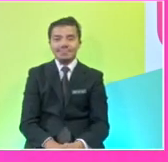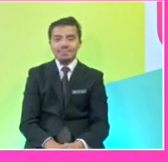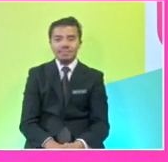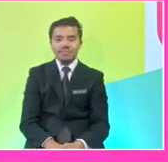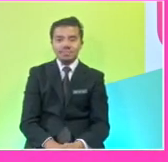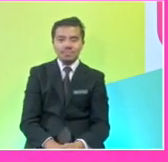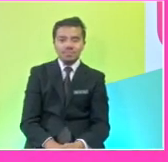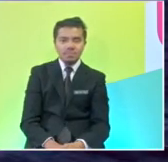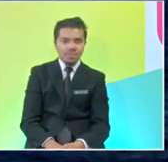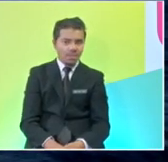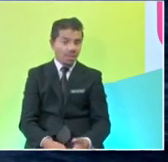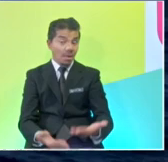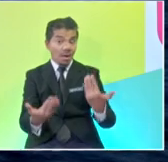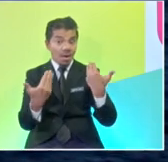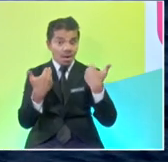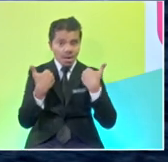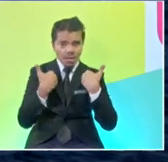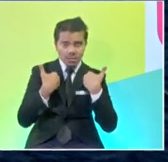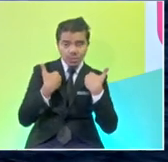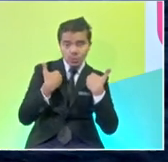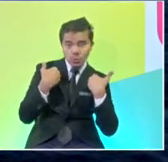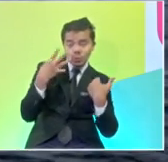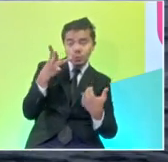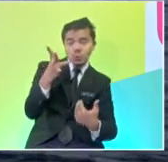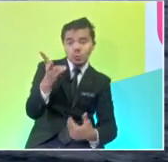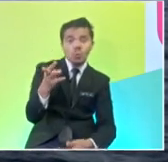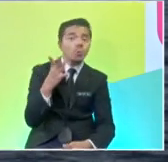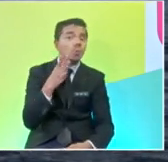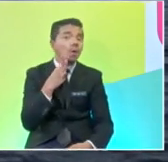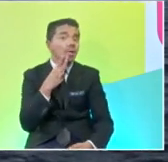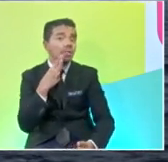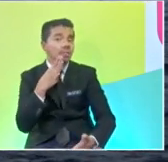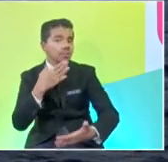kita nampak tujuan nah Jelaskan